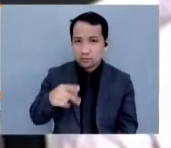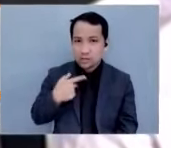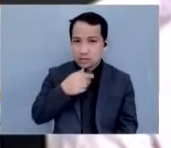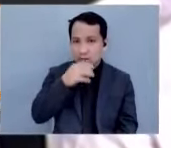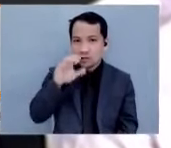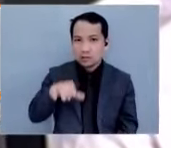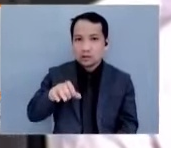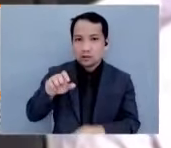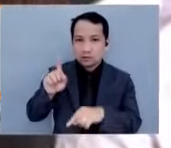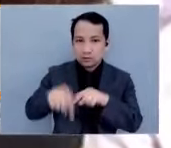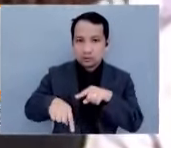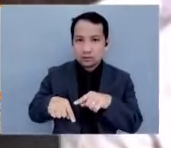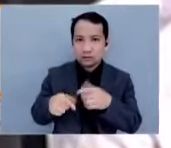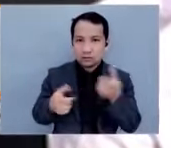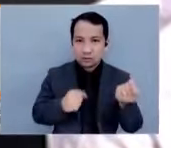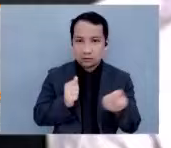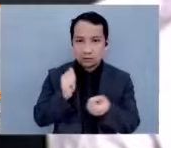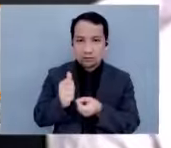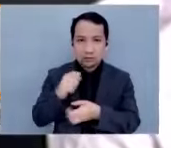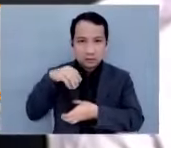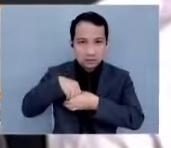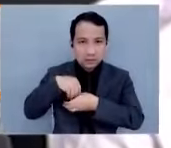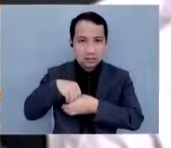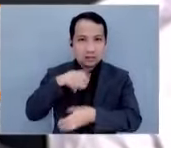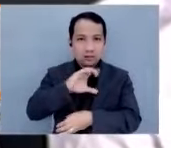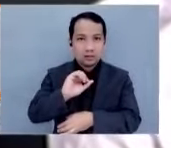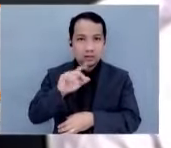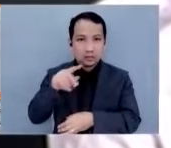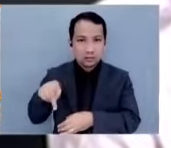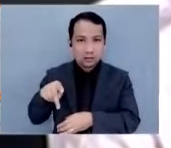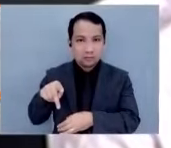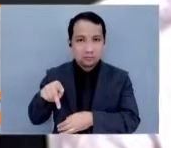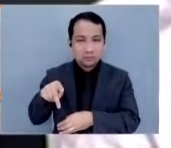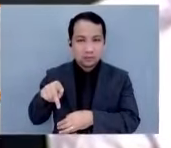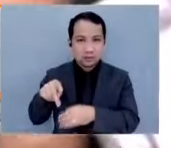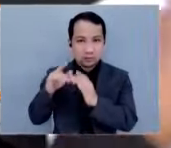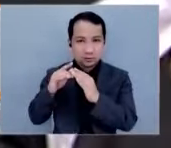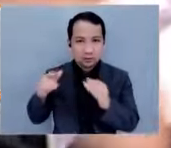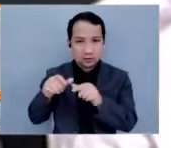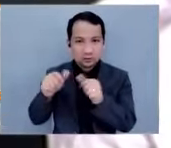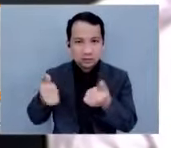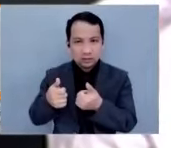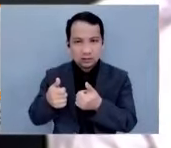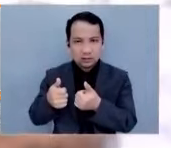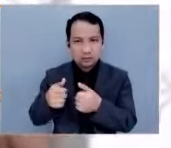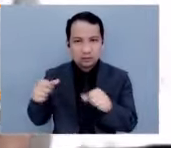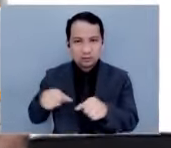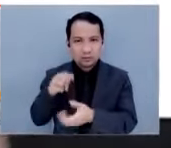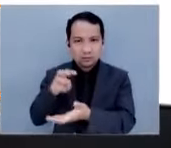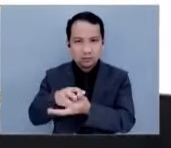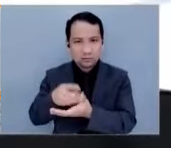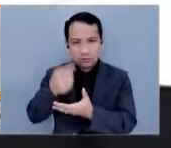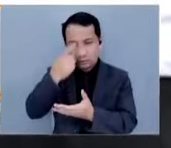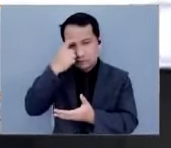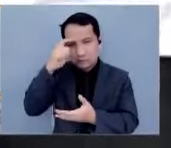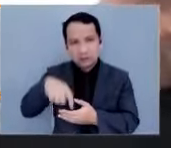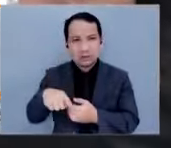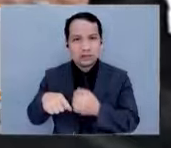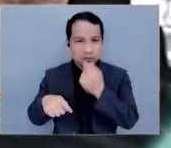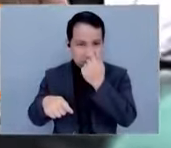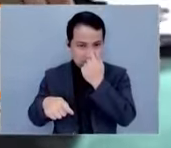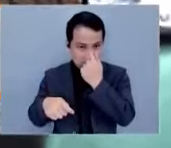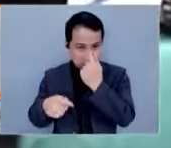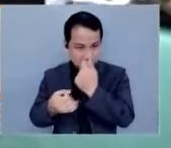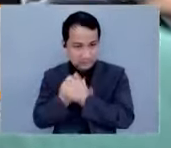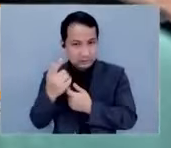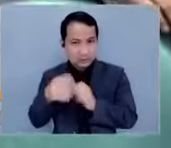pwedeng ipatupad dahil sa loob yun ng kampo. Ganun po ba ang sistema? Hindi ko po maintindihan. Ilang beses